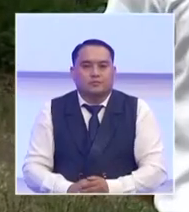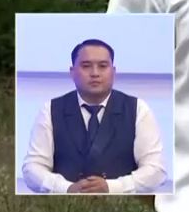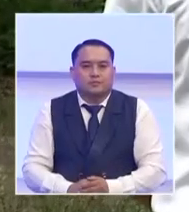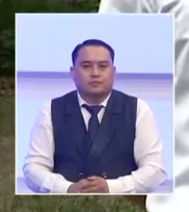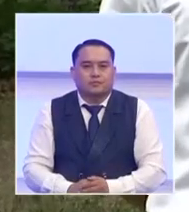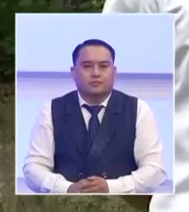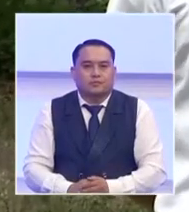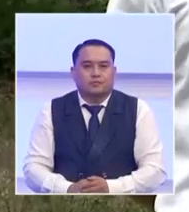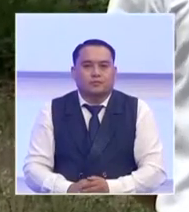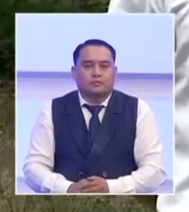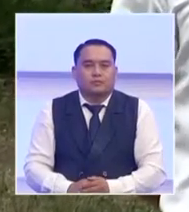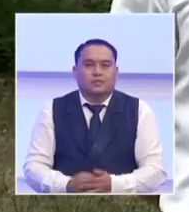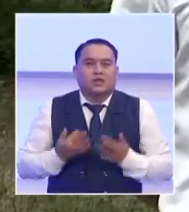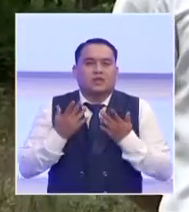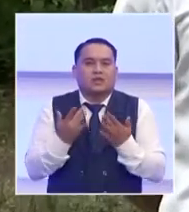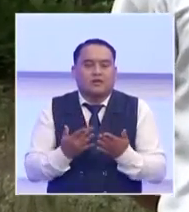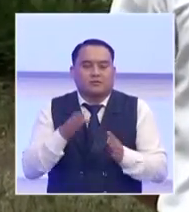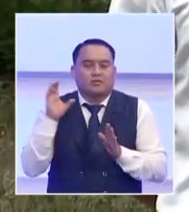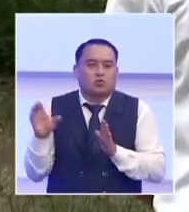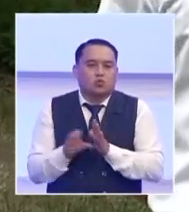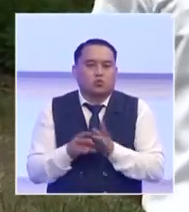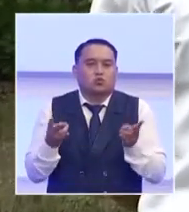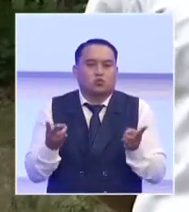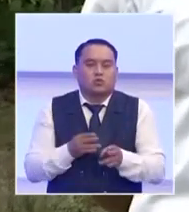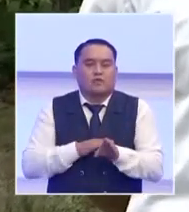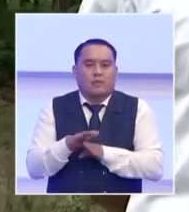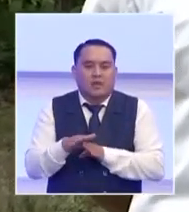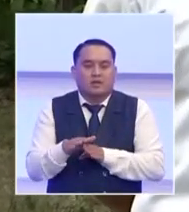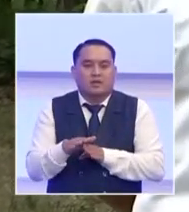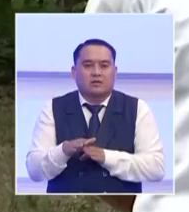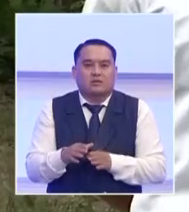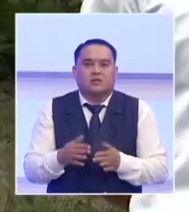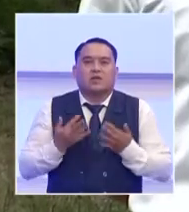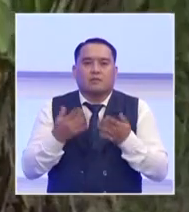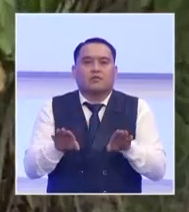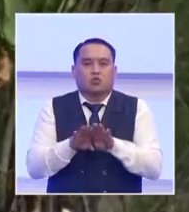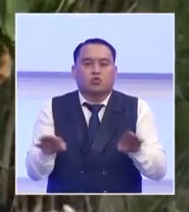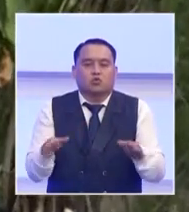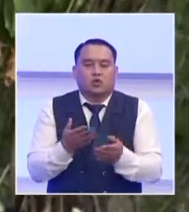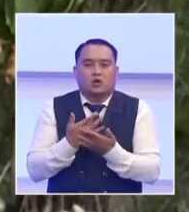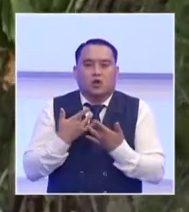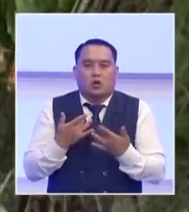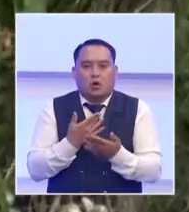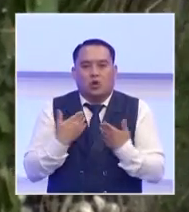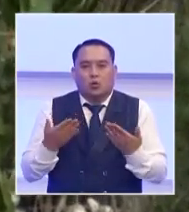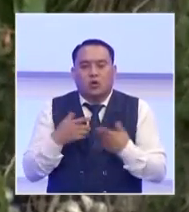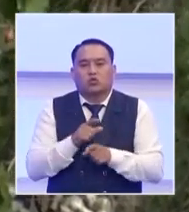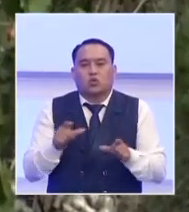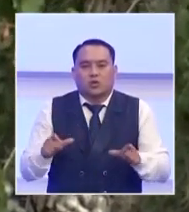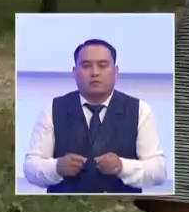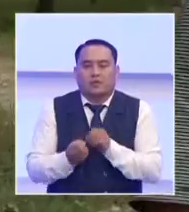со гуляете требований пожарной безопасности и надо требовать от отдыхающих тоже 13 июля